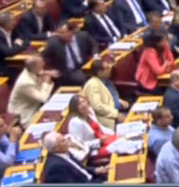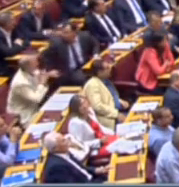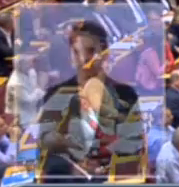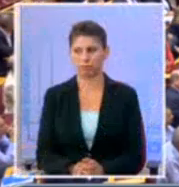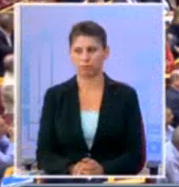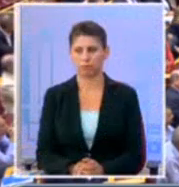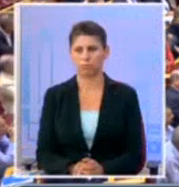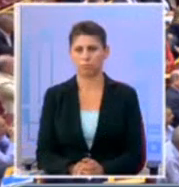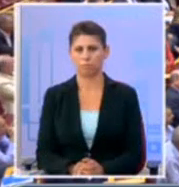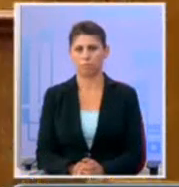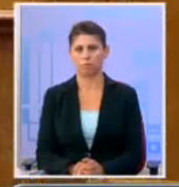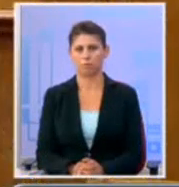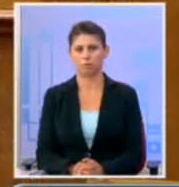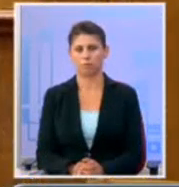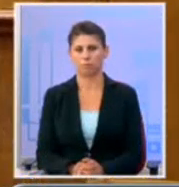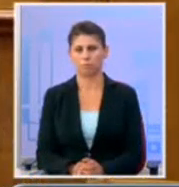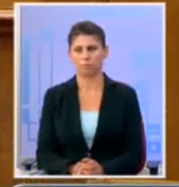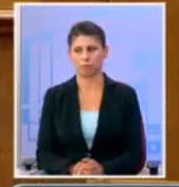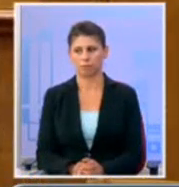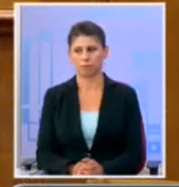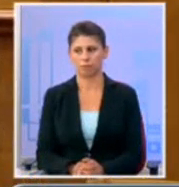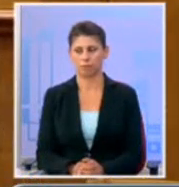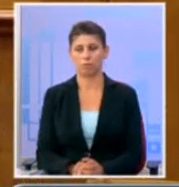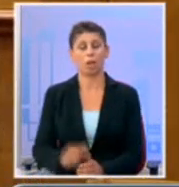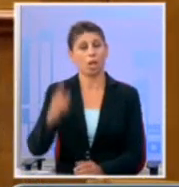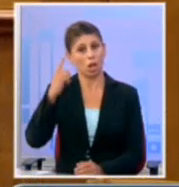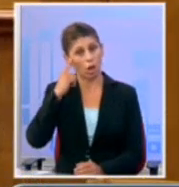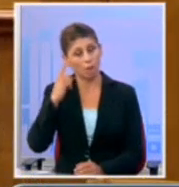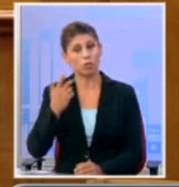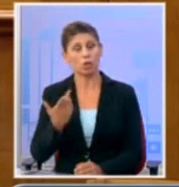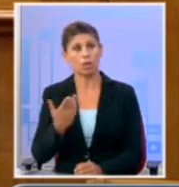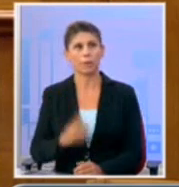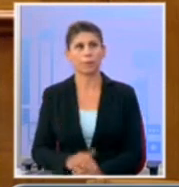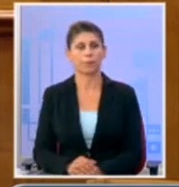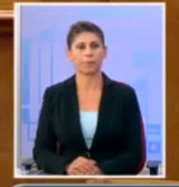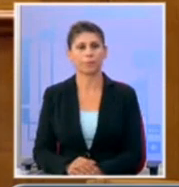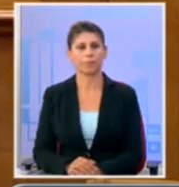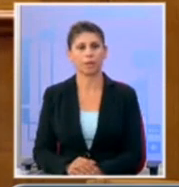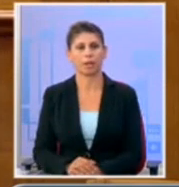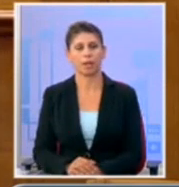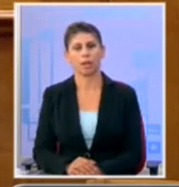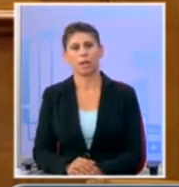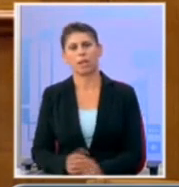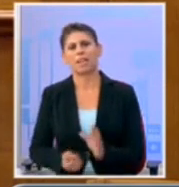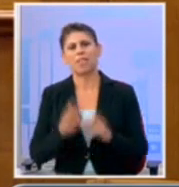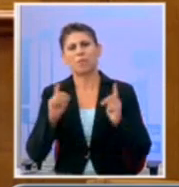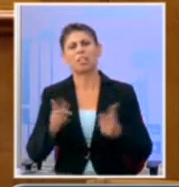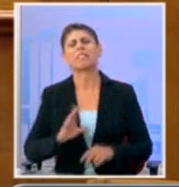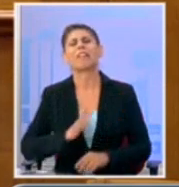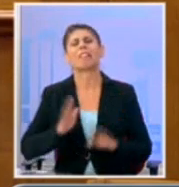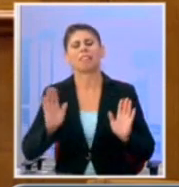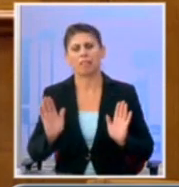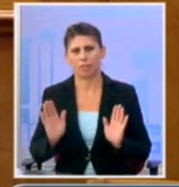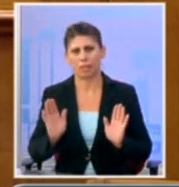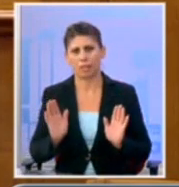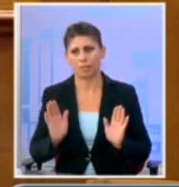νομίζω... Κύριε Δαβάκη, σας νομίζω κύριε ότι δεν υπάρχει Νέα Δημοκρατία, δεν θέλει. Συνεχίστε